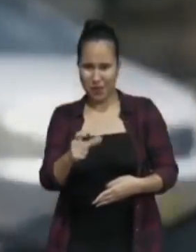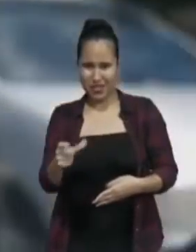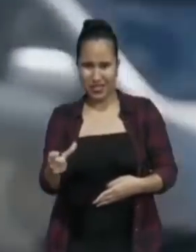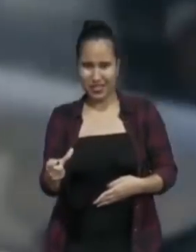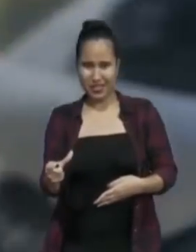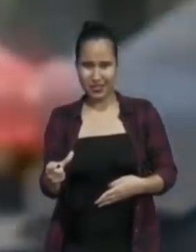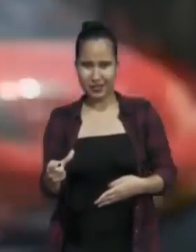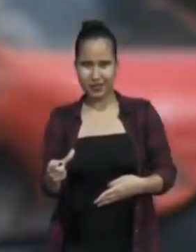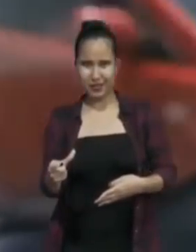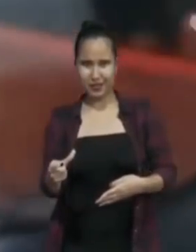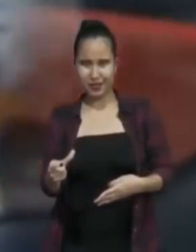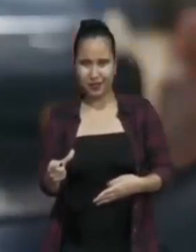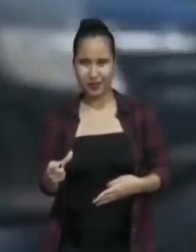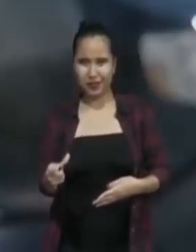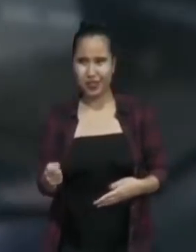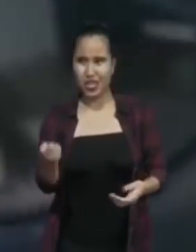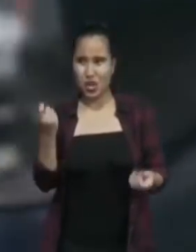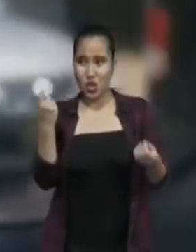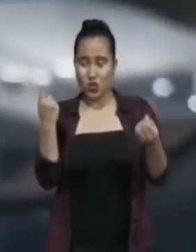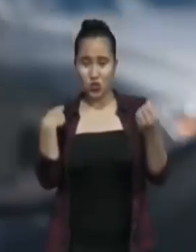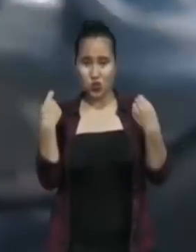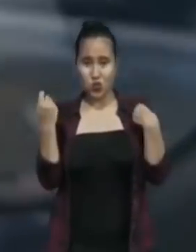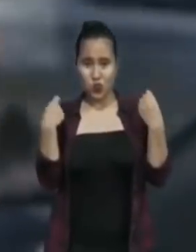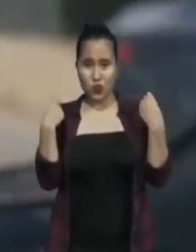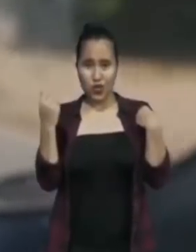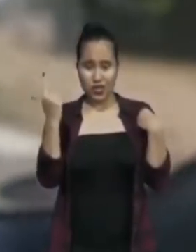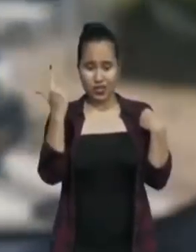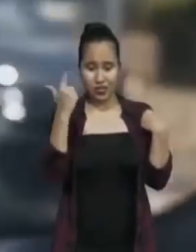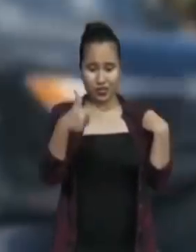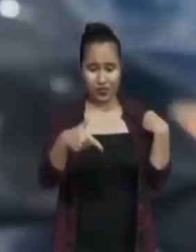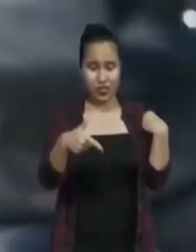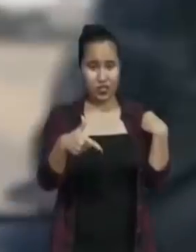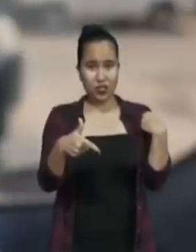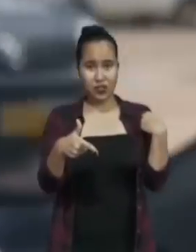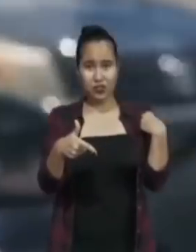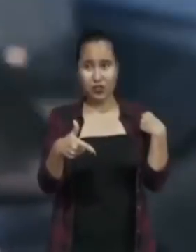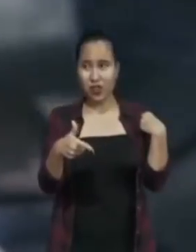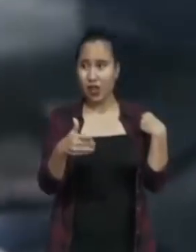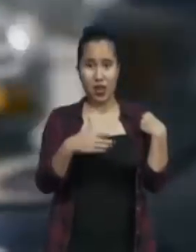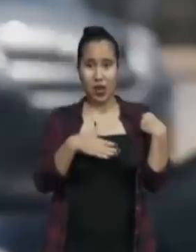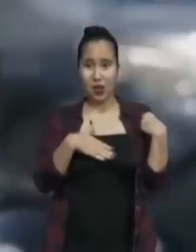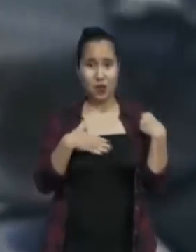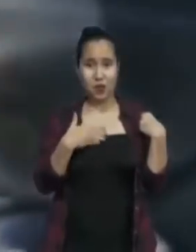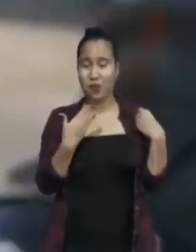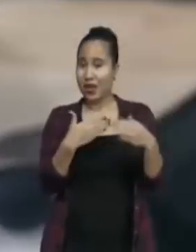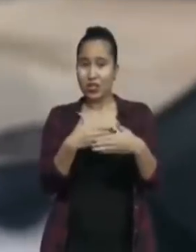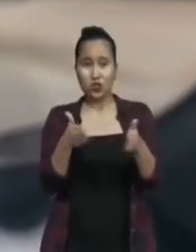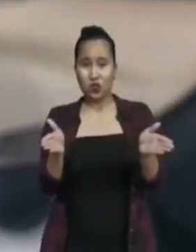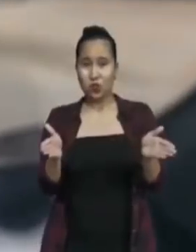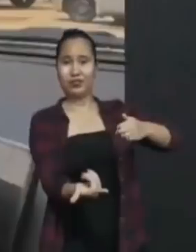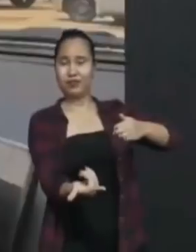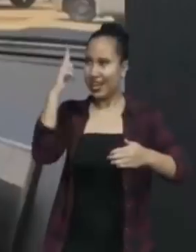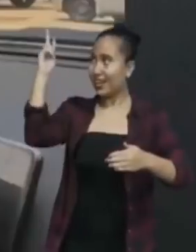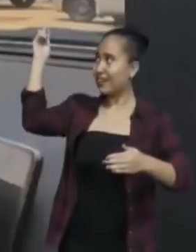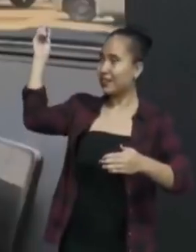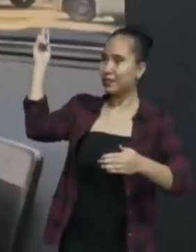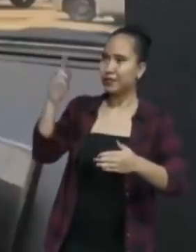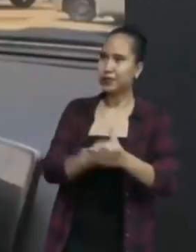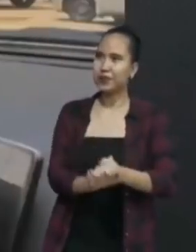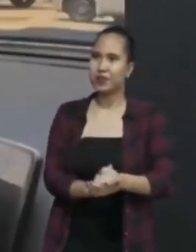Overal mensen op straat. Zijn zoveel mensen van essentiële diensten? Kijk,